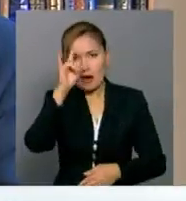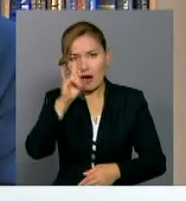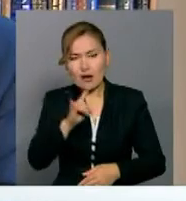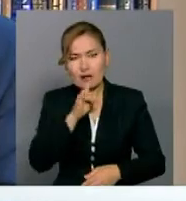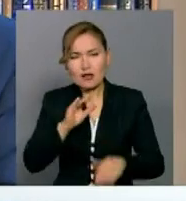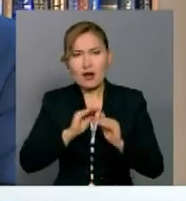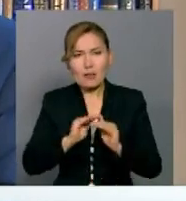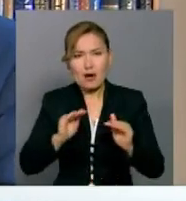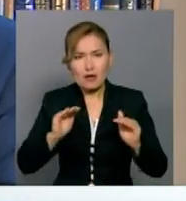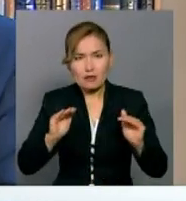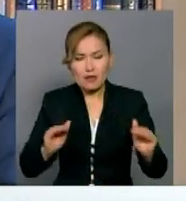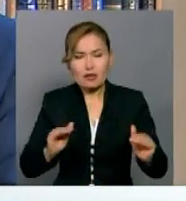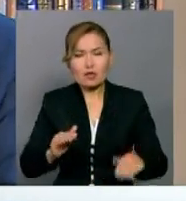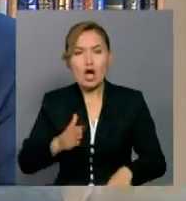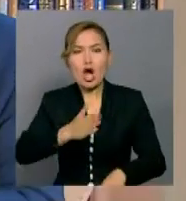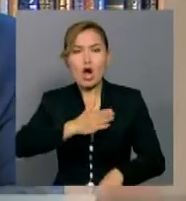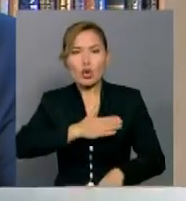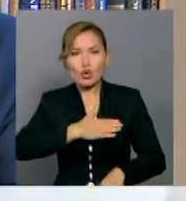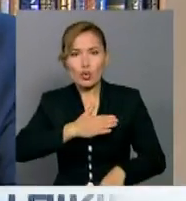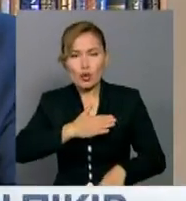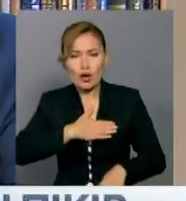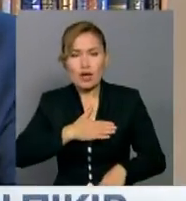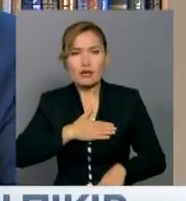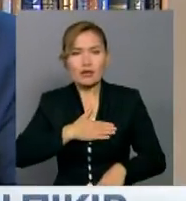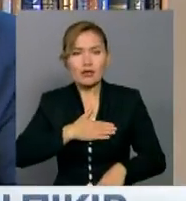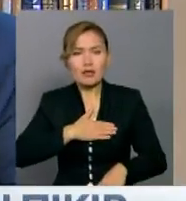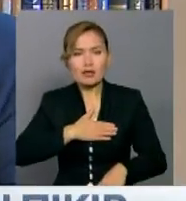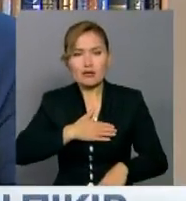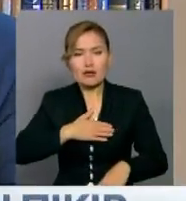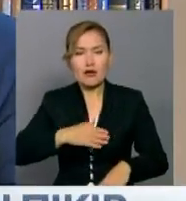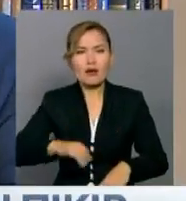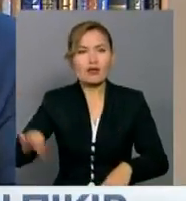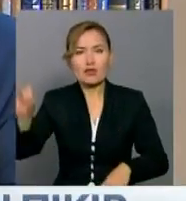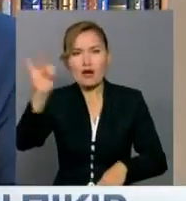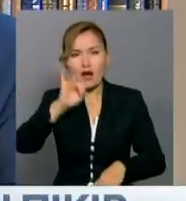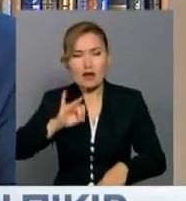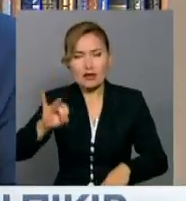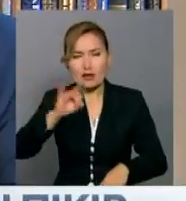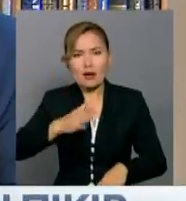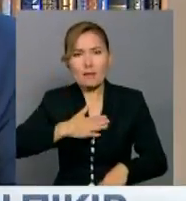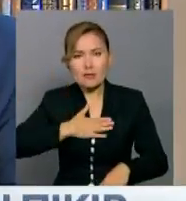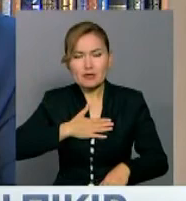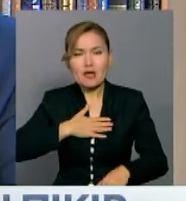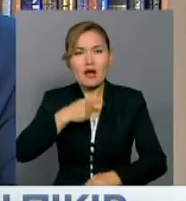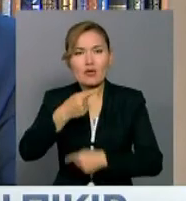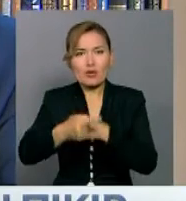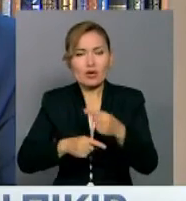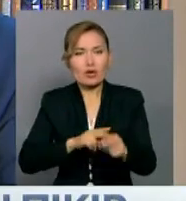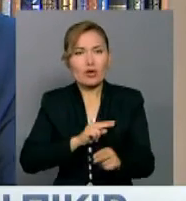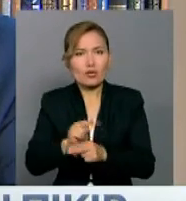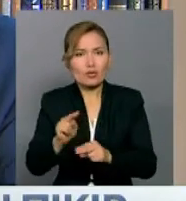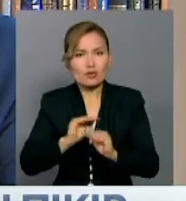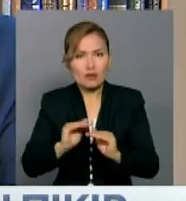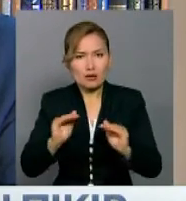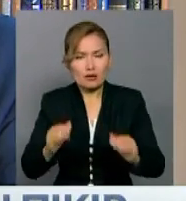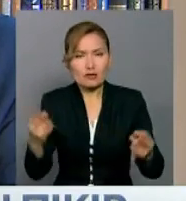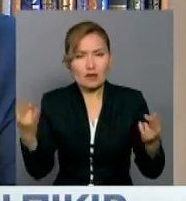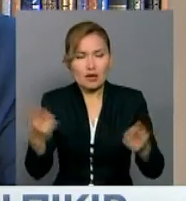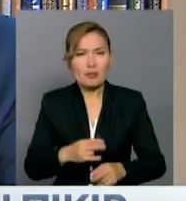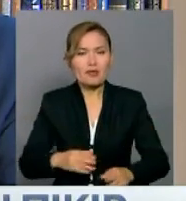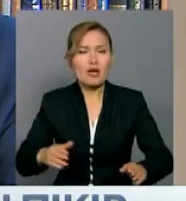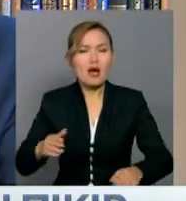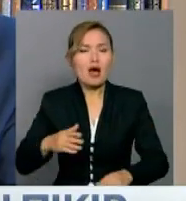Туған жерден бастау түсініп отыр. Туған жердің қадір қасиетін түсінуден бастау түсініп отыр. Оның